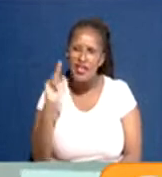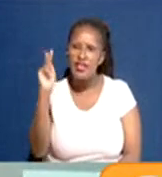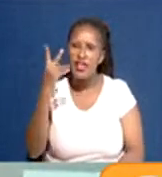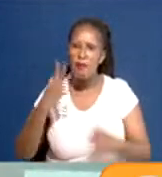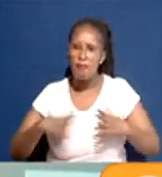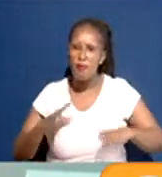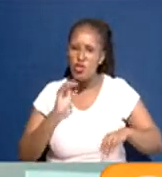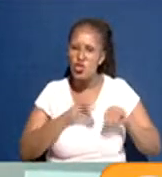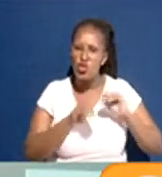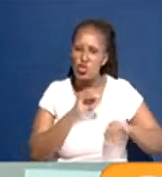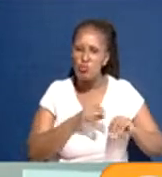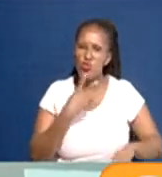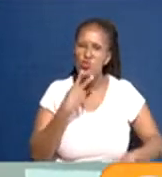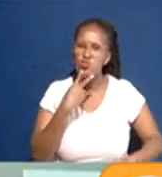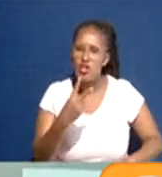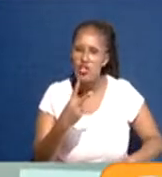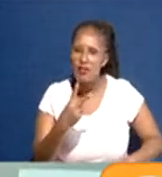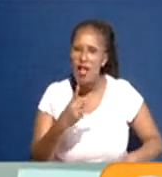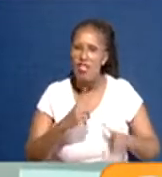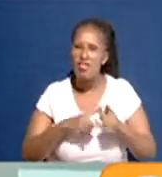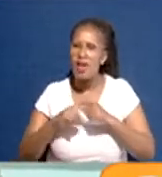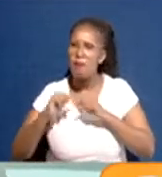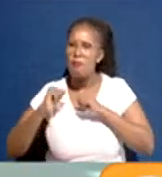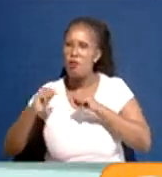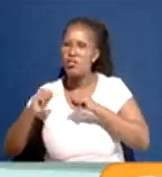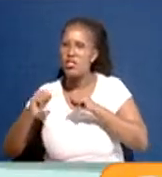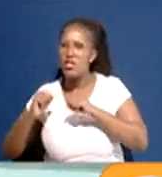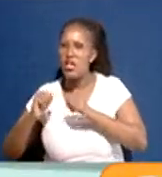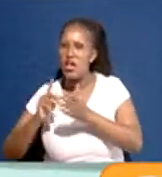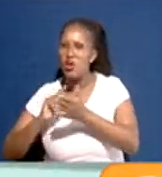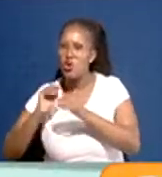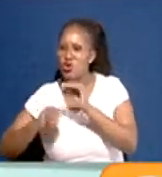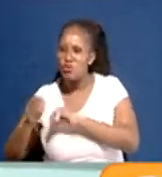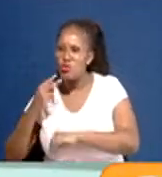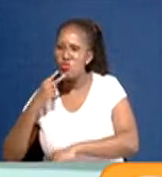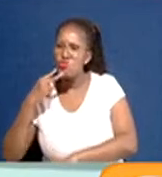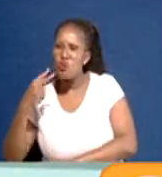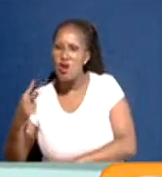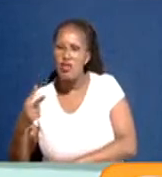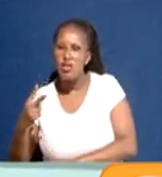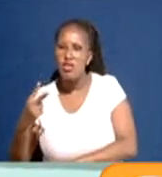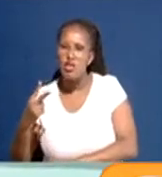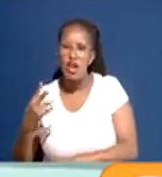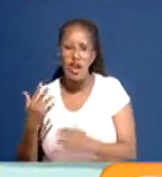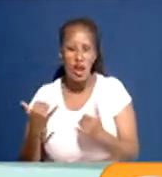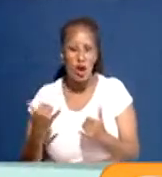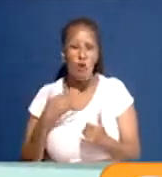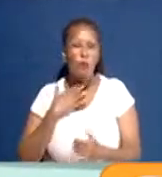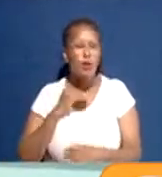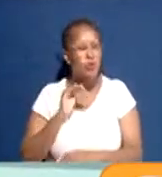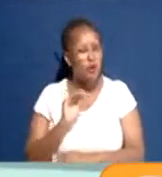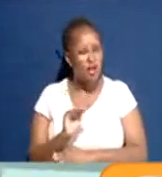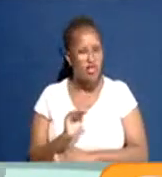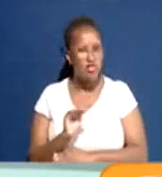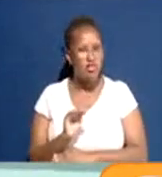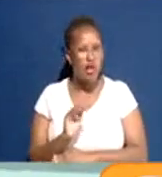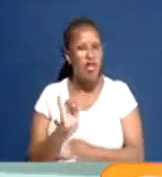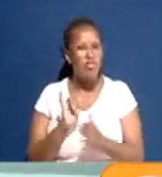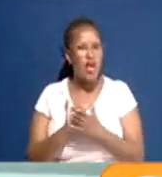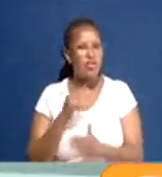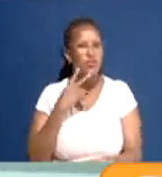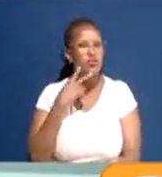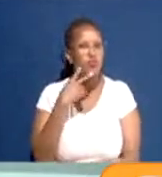200, mfanyikazi akitoa 200, employer anatoa 200. Sasa mimi nataka nikuulize,